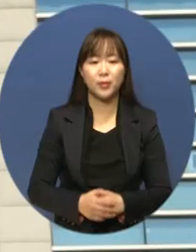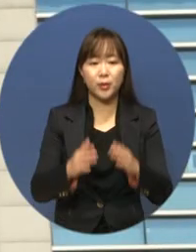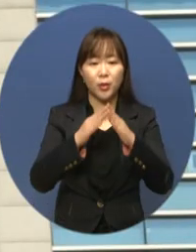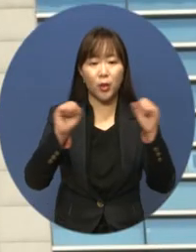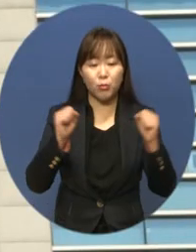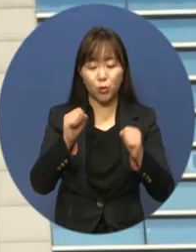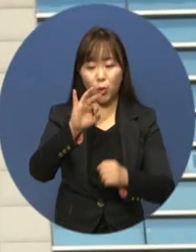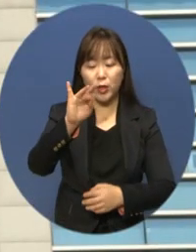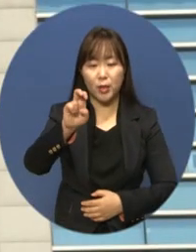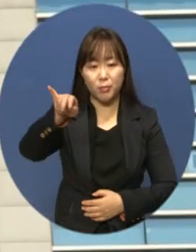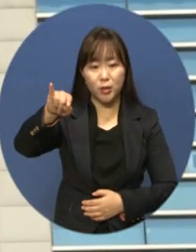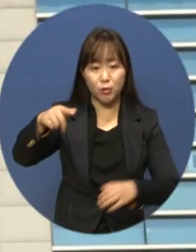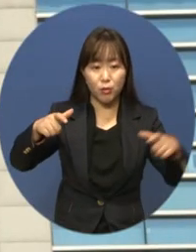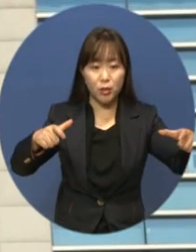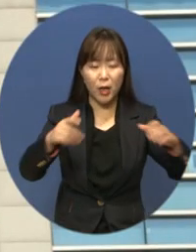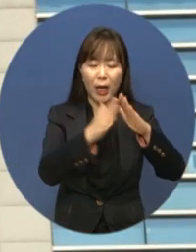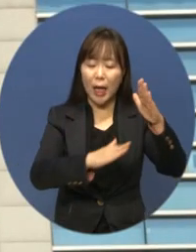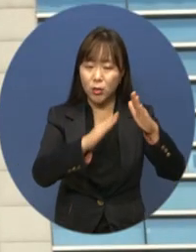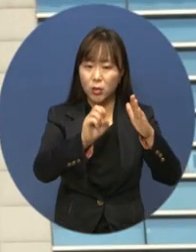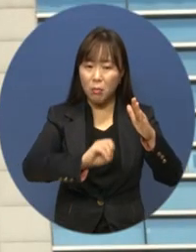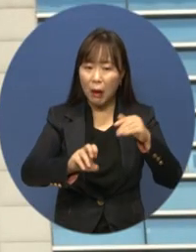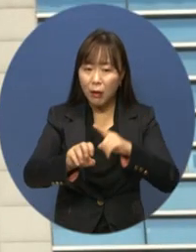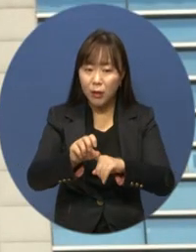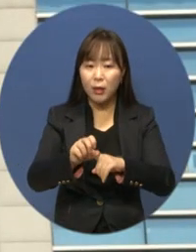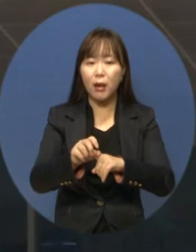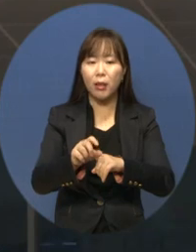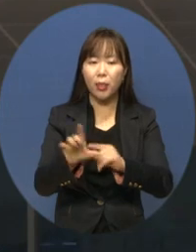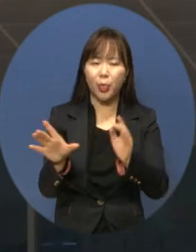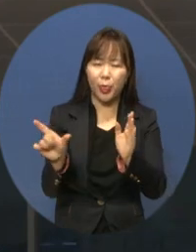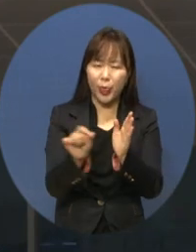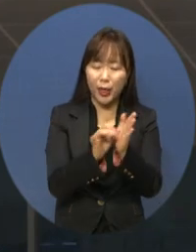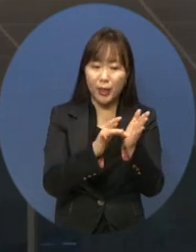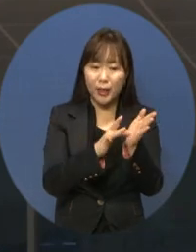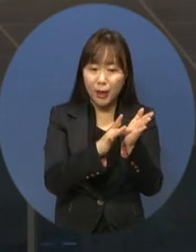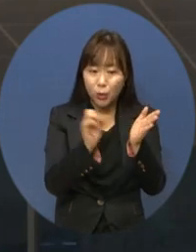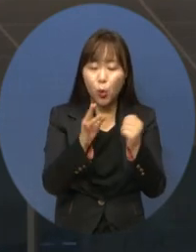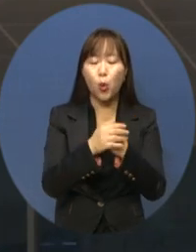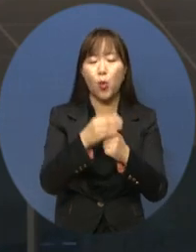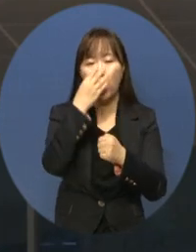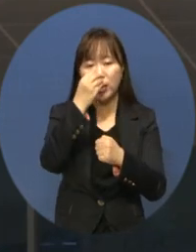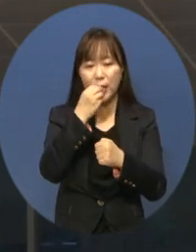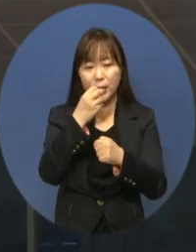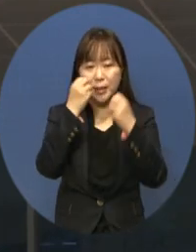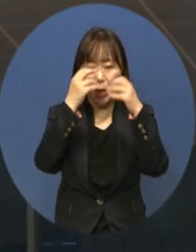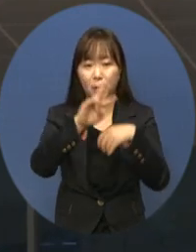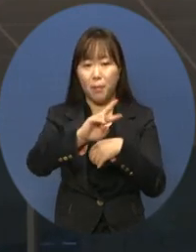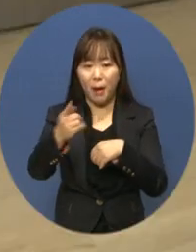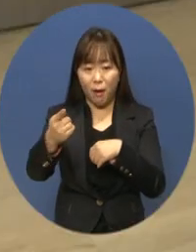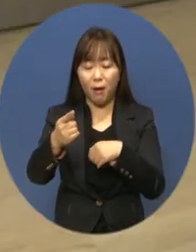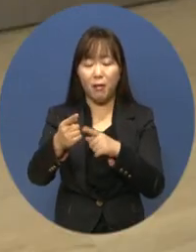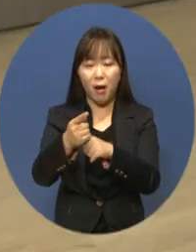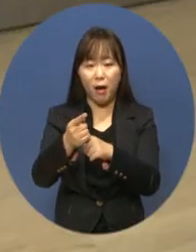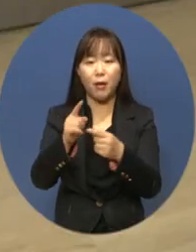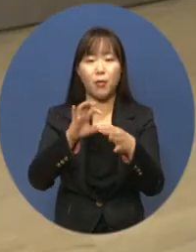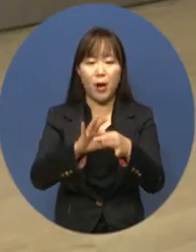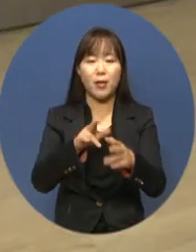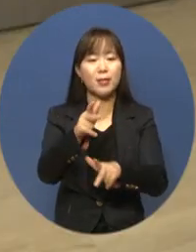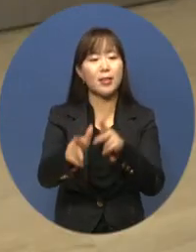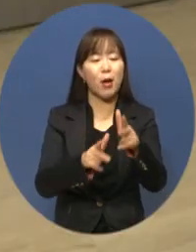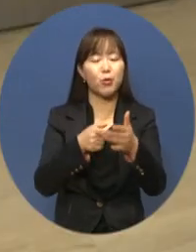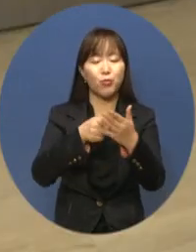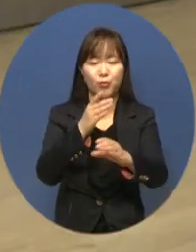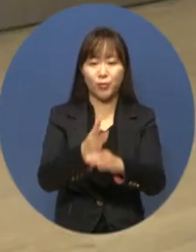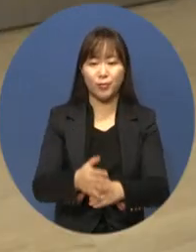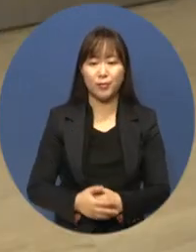전라북도 임실군이 가정에서 배출되는 폐건전지를 화장지와 새 건전지로 교환해주는 재활용품 교환 사업을